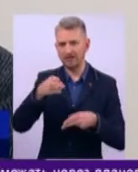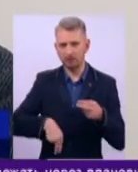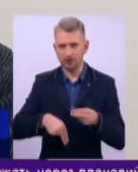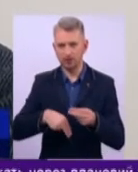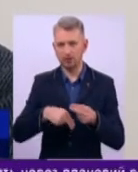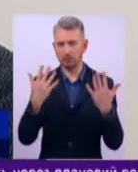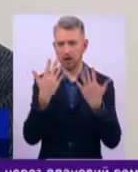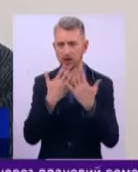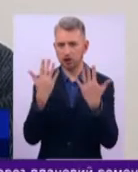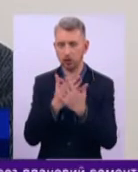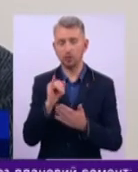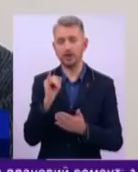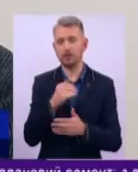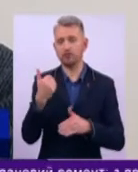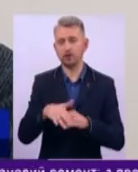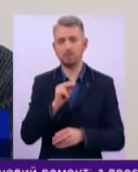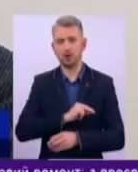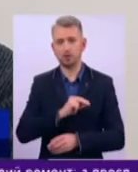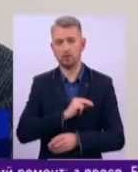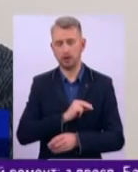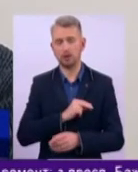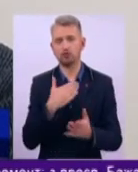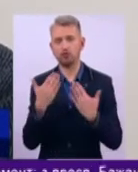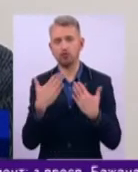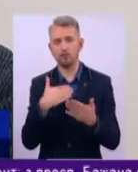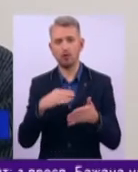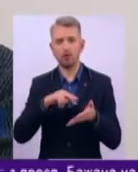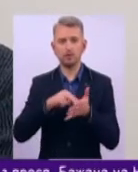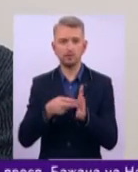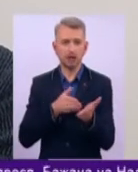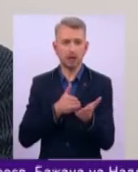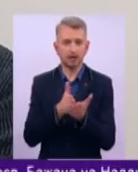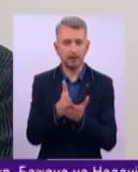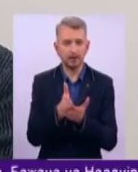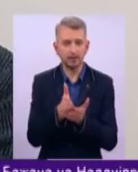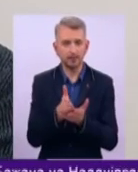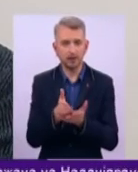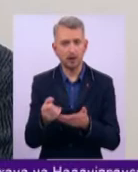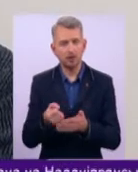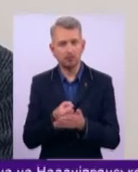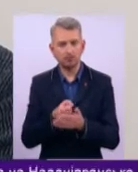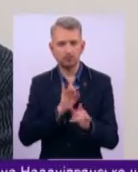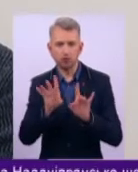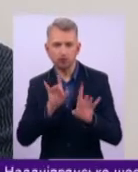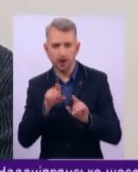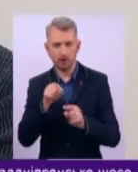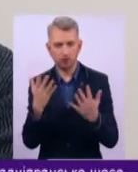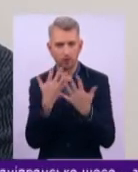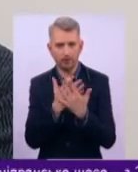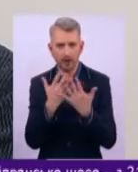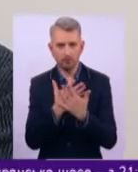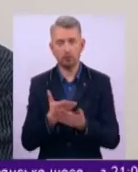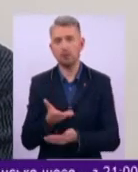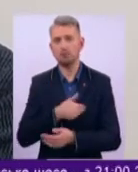картину і вже працювати стосовно стратегії просування цього фільму.